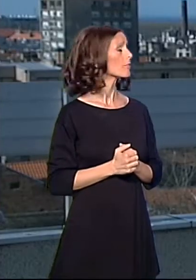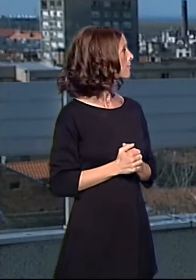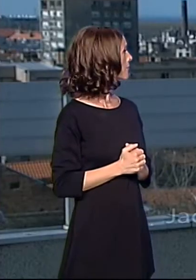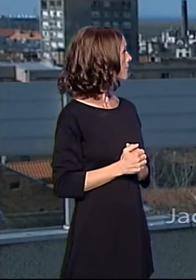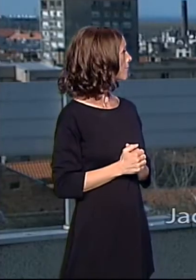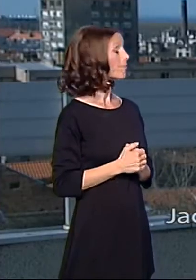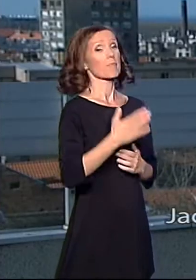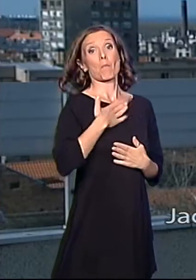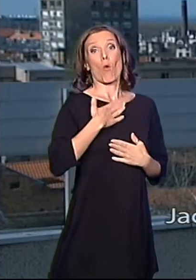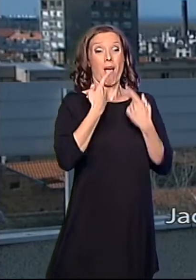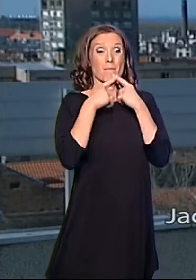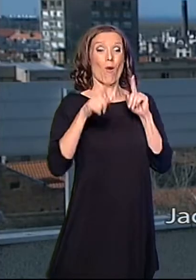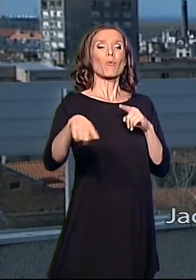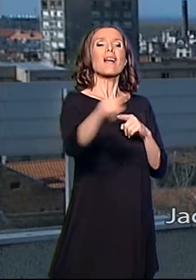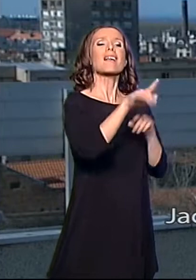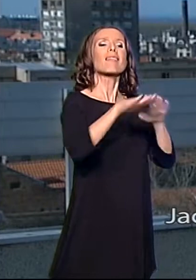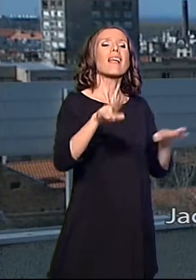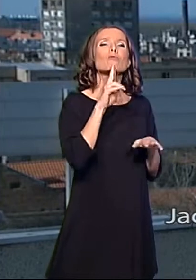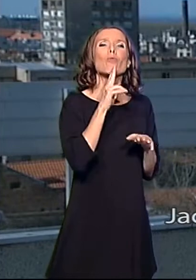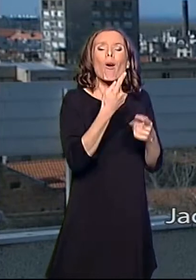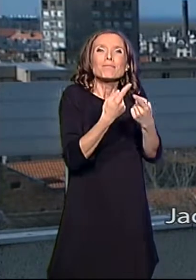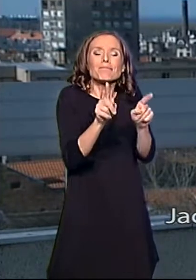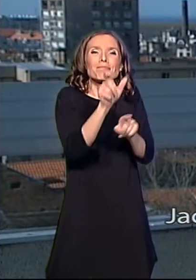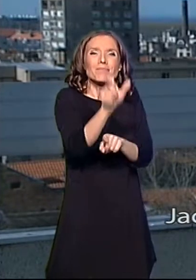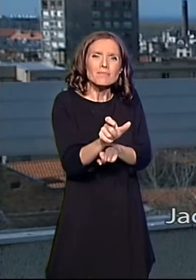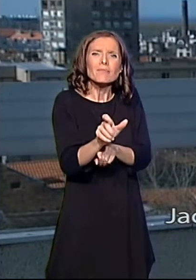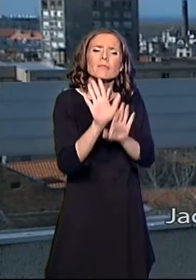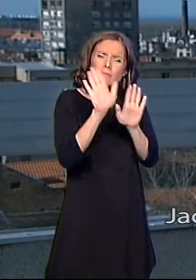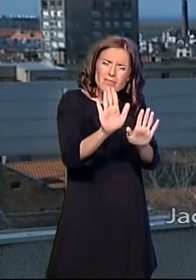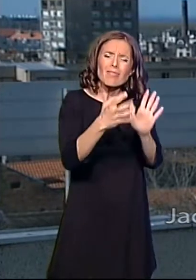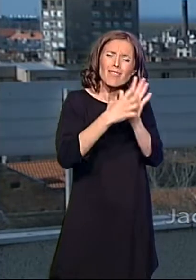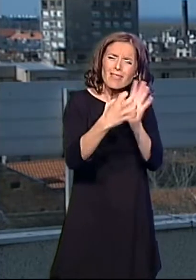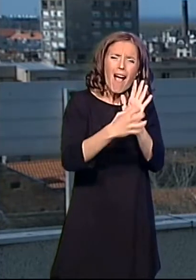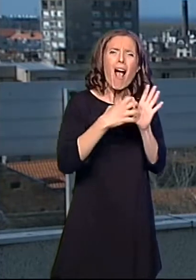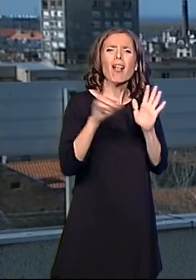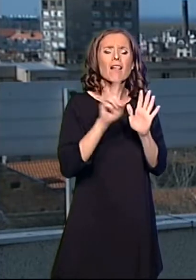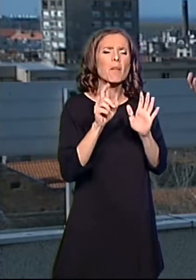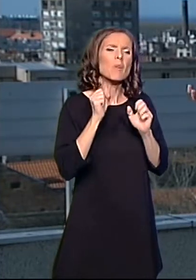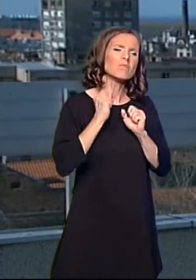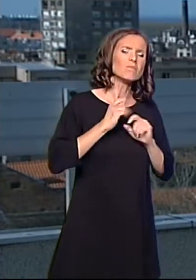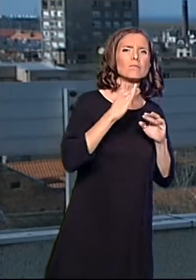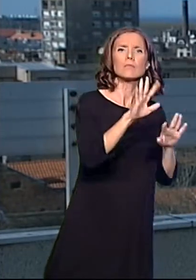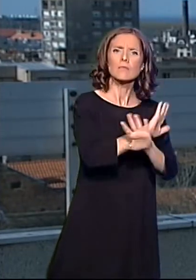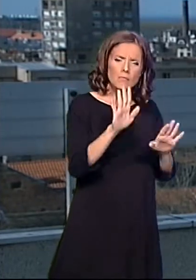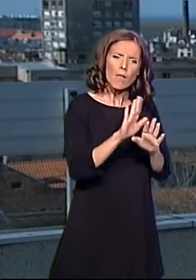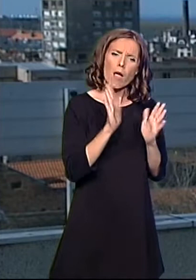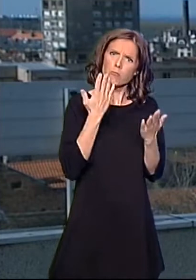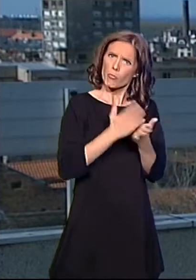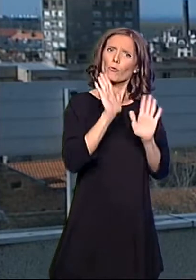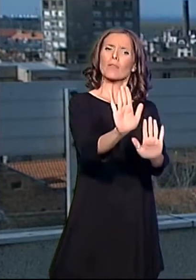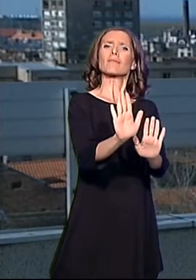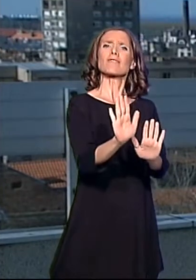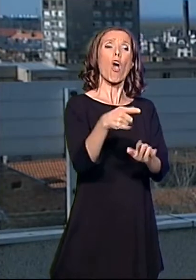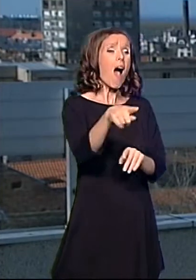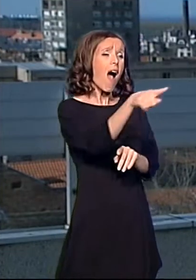eto, poruka za tu decu koja su drugačija jeste istraj u tome, budi svoj, a oni koji se